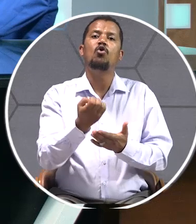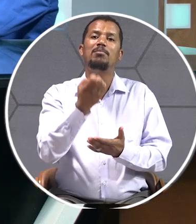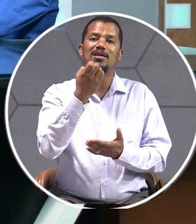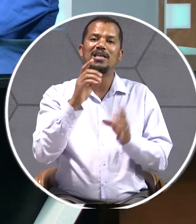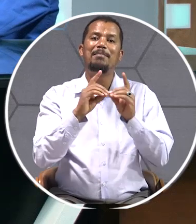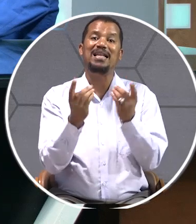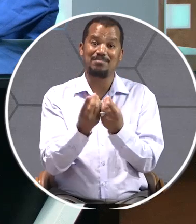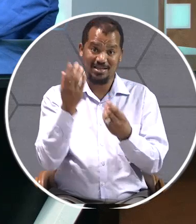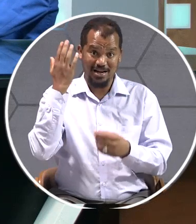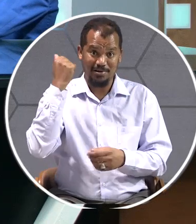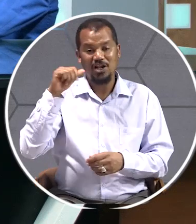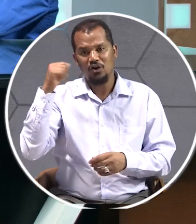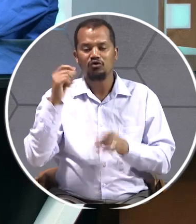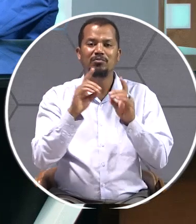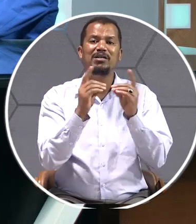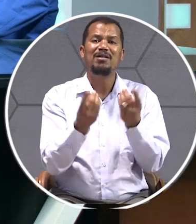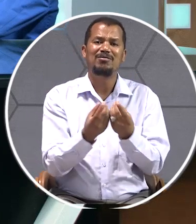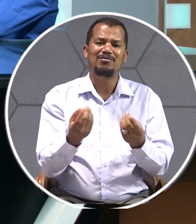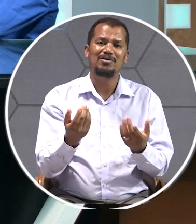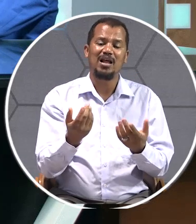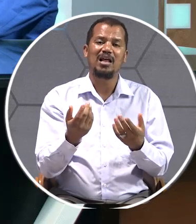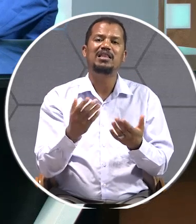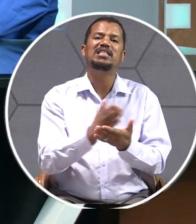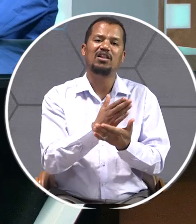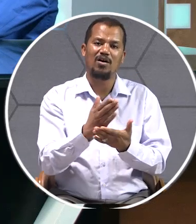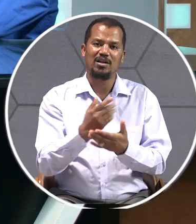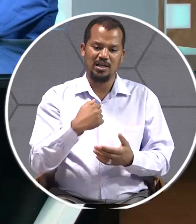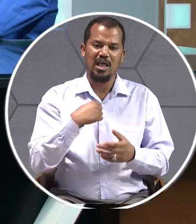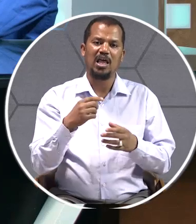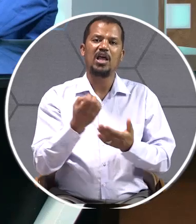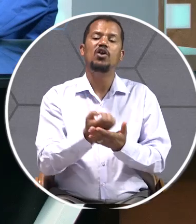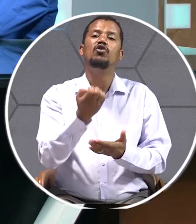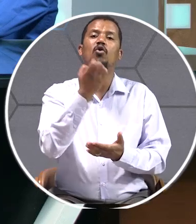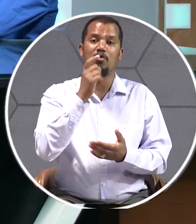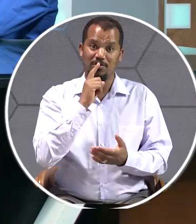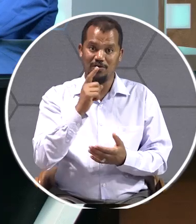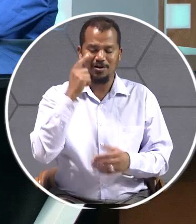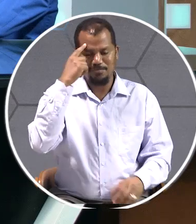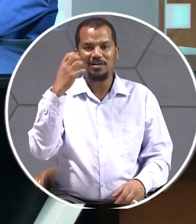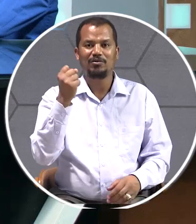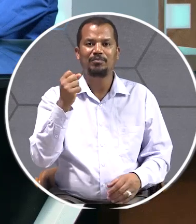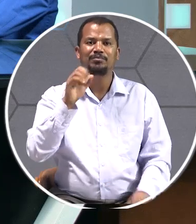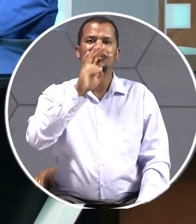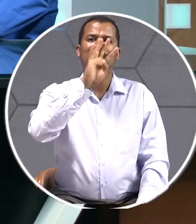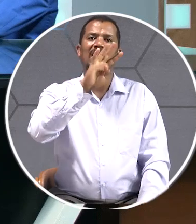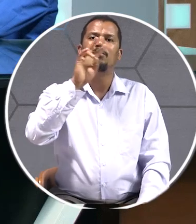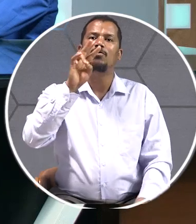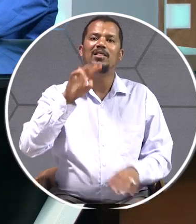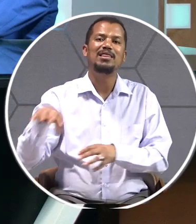ነበረ ሌሎችም ዲፓርትመንቶች ፓርቲሲፔት አድርገዋል ኔግሊክ ኢኮኖሚክስ ነው ተዝ የሚለኝ 42 ተማሪ